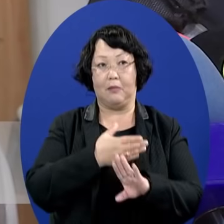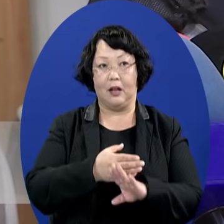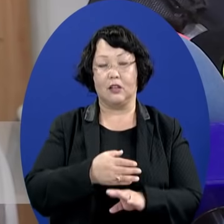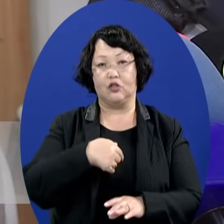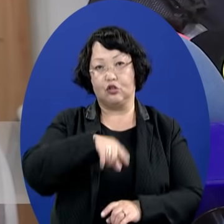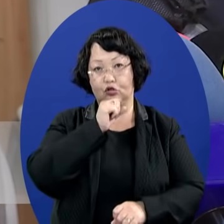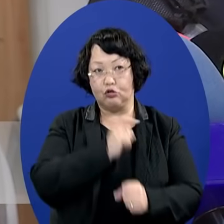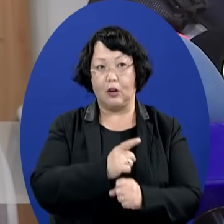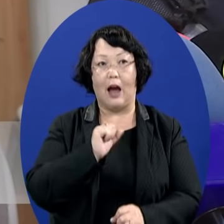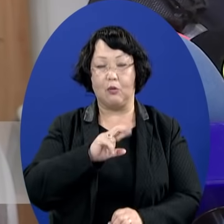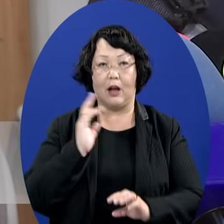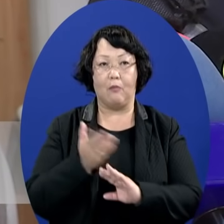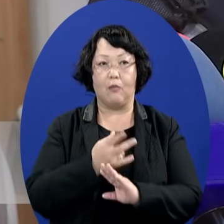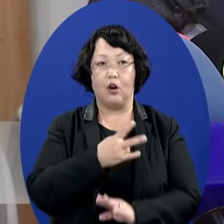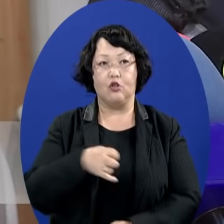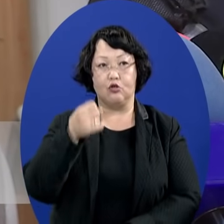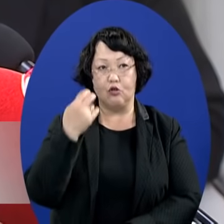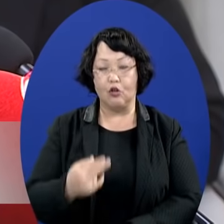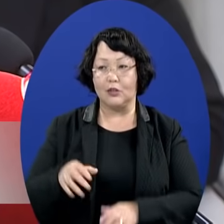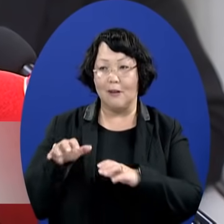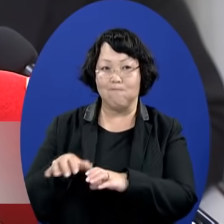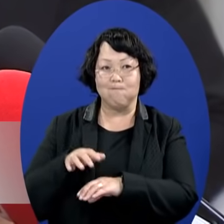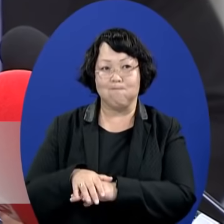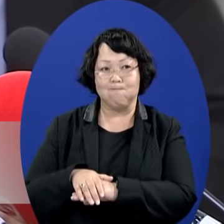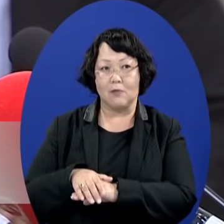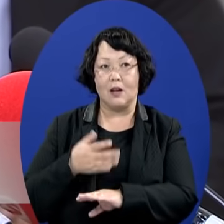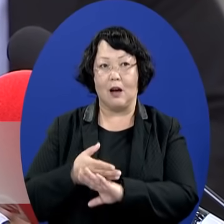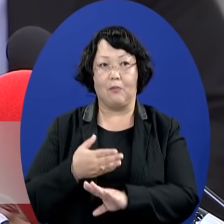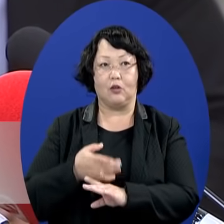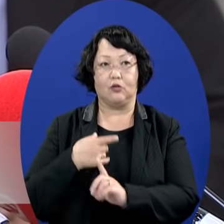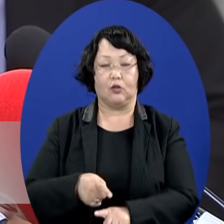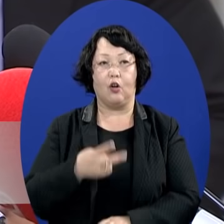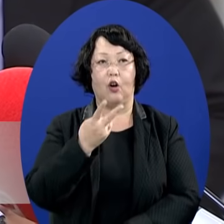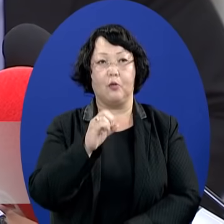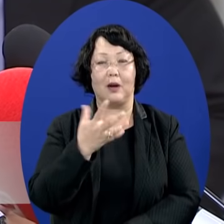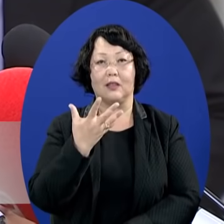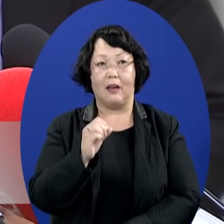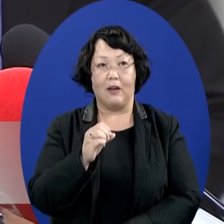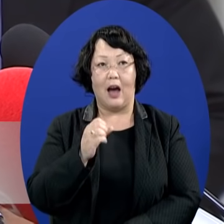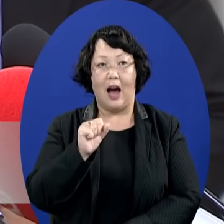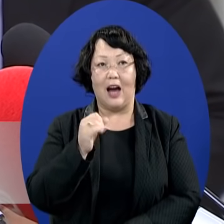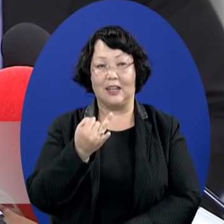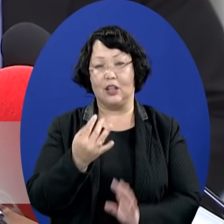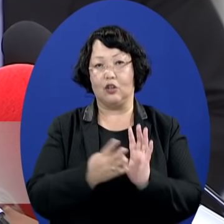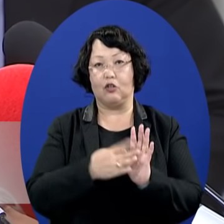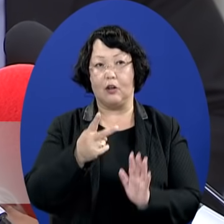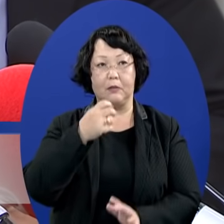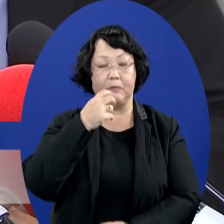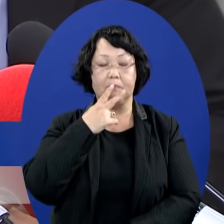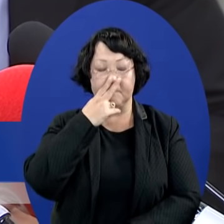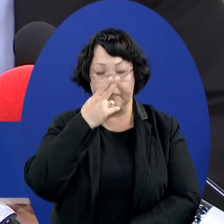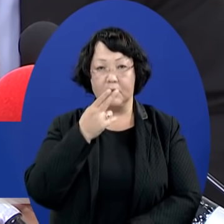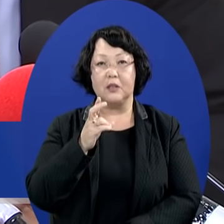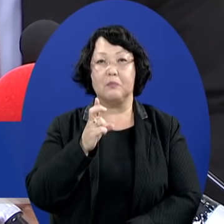хадгалах үүднээс болоод ингээд хязгаарлалтанд орсон явж байна. Одоогийн зарж байгаа 2050 гэдэг 92 бензиний үнэ бол бидний хувьд бол